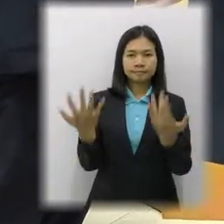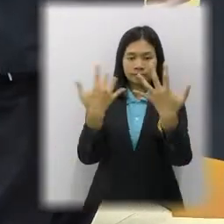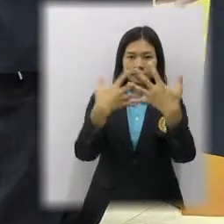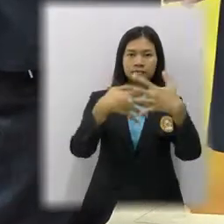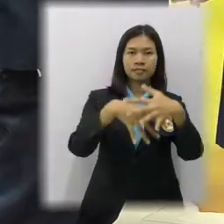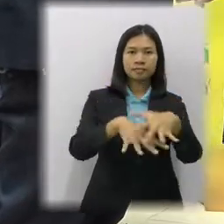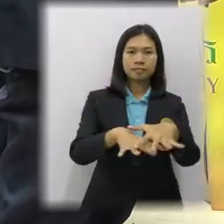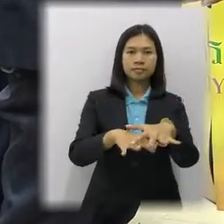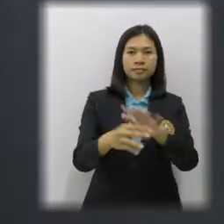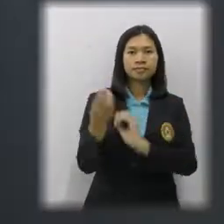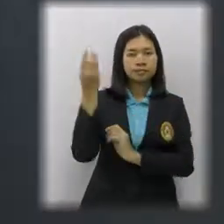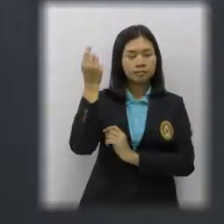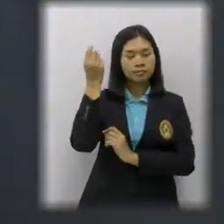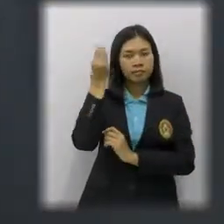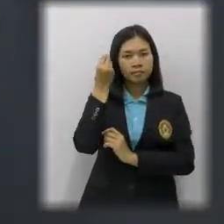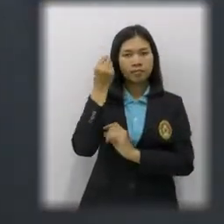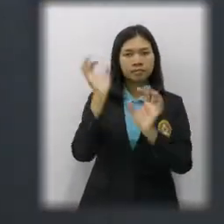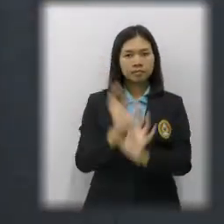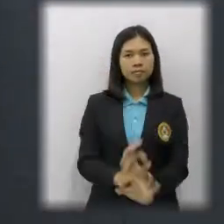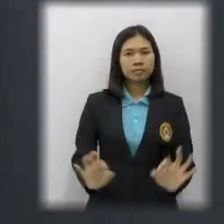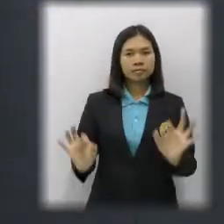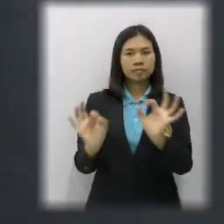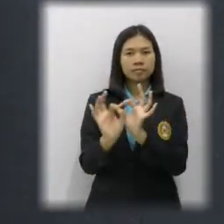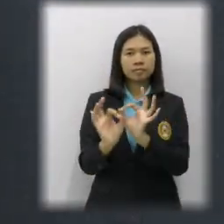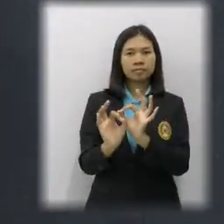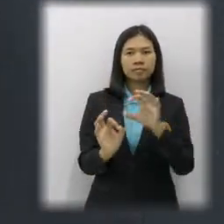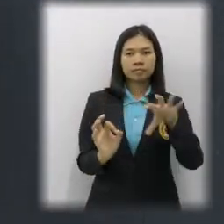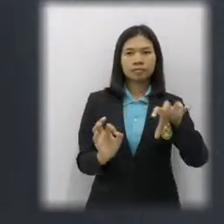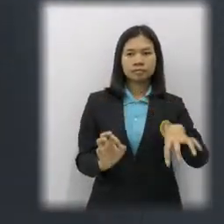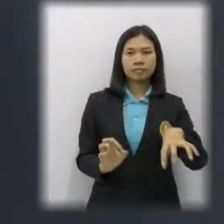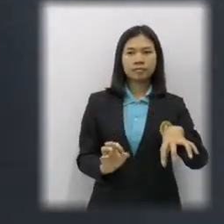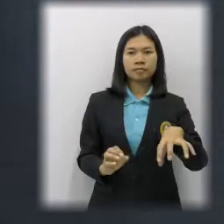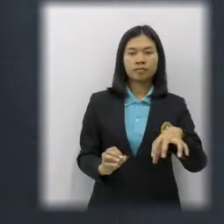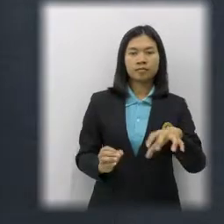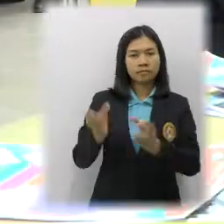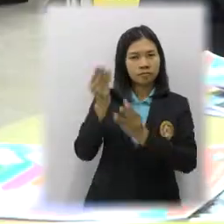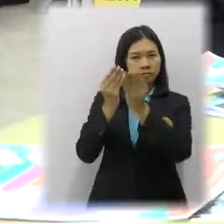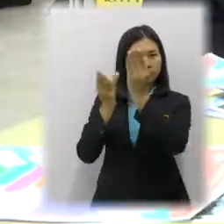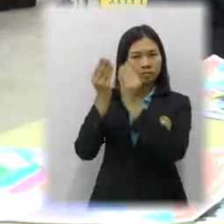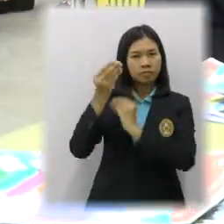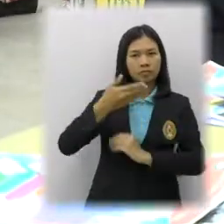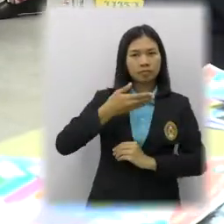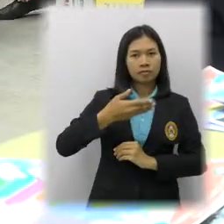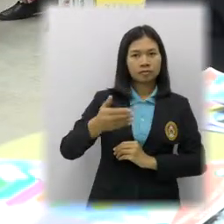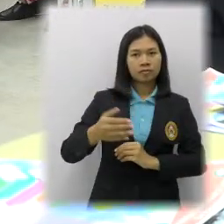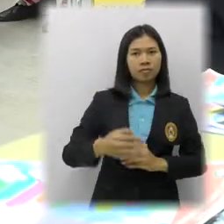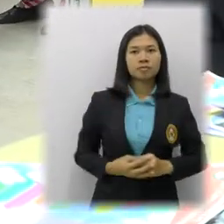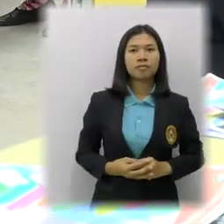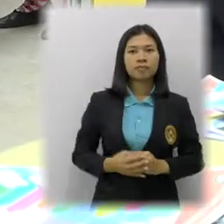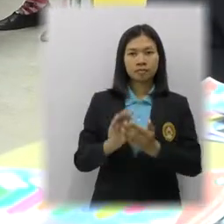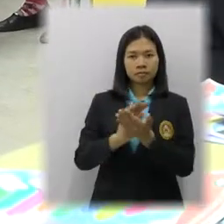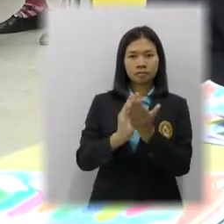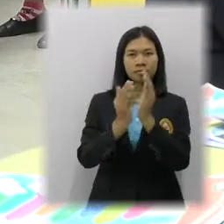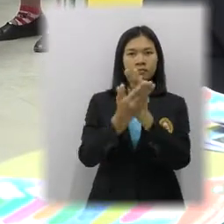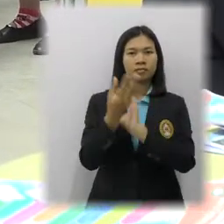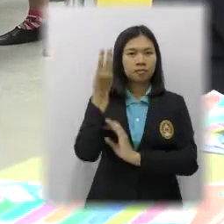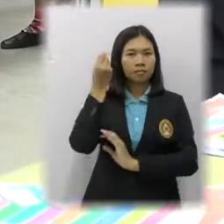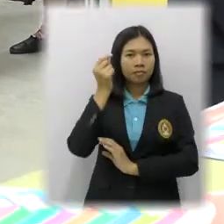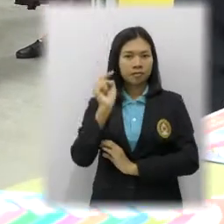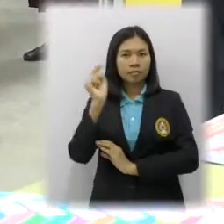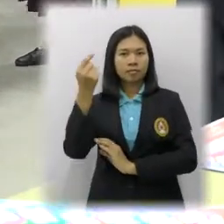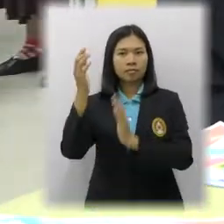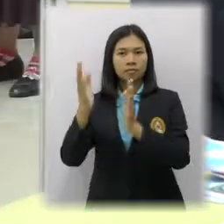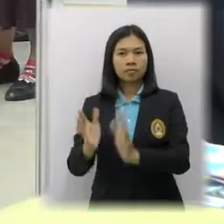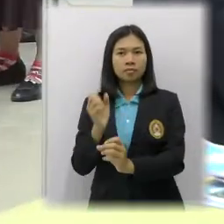การมีส่วนร่วมและตระหนักถึงความสำคัญของการเป็นองค์กรแห่งการเรียนรู้อย่างสม่ำเสมอและปรับเปลี่ยนทัศนค